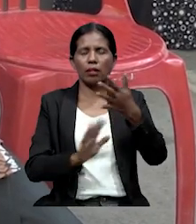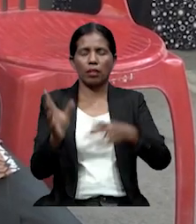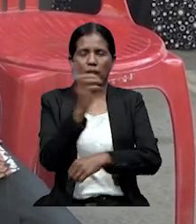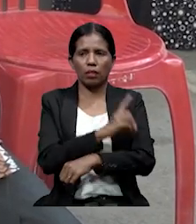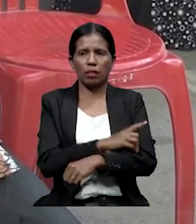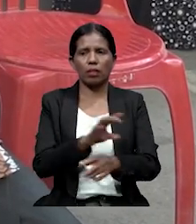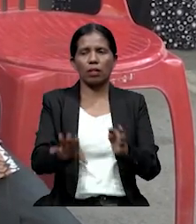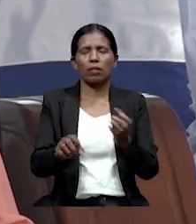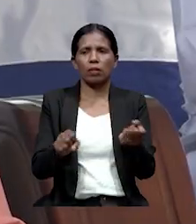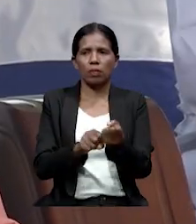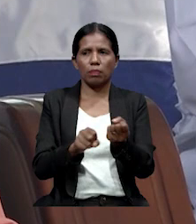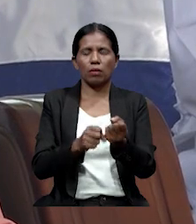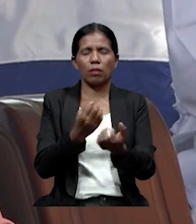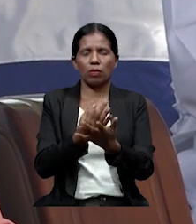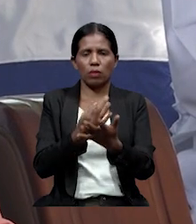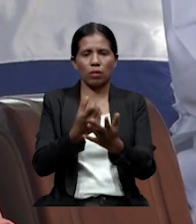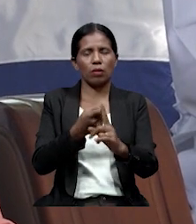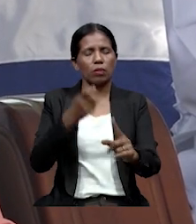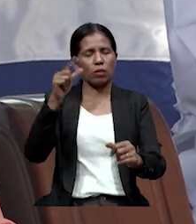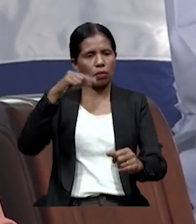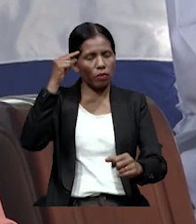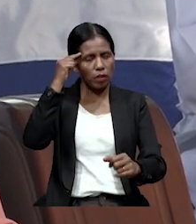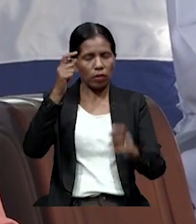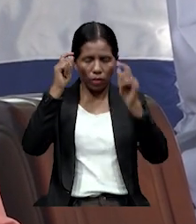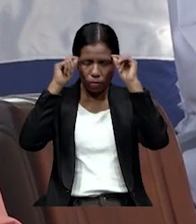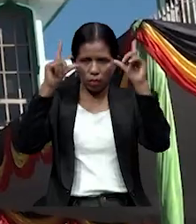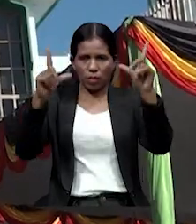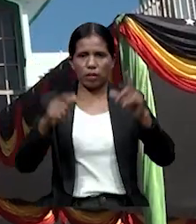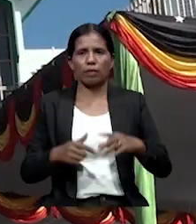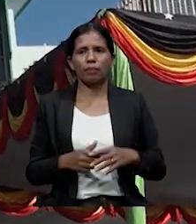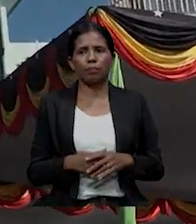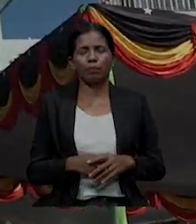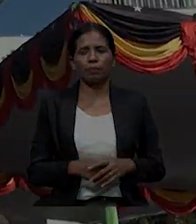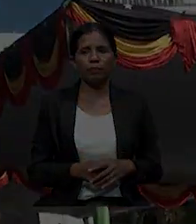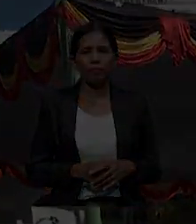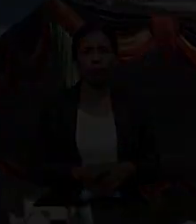hetan mos apoio finansero husu governo Timor Leste. Adere tu semenis, ziamen.